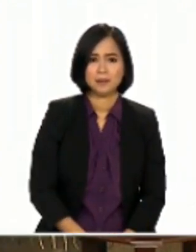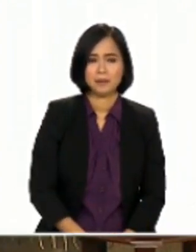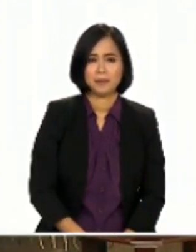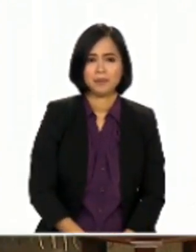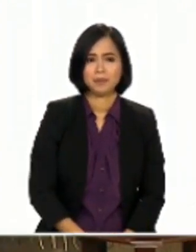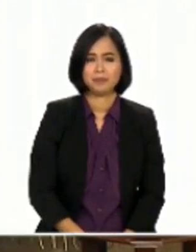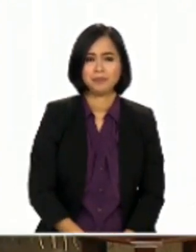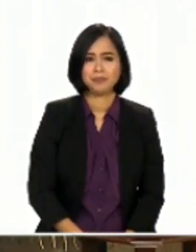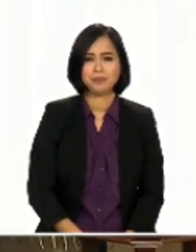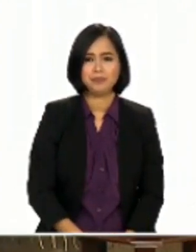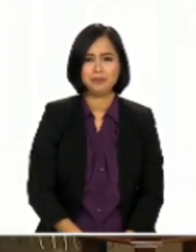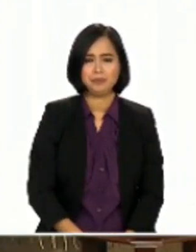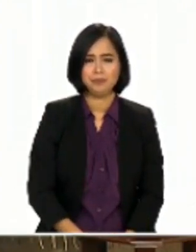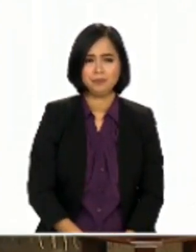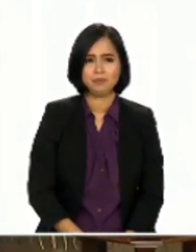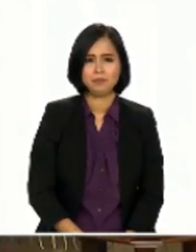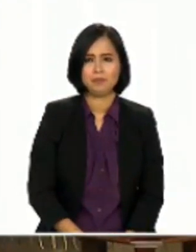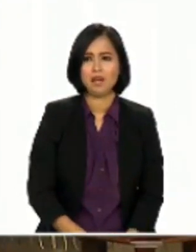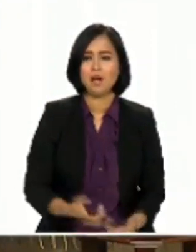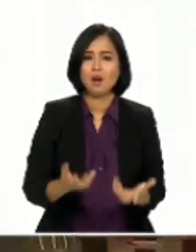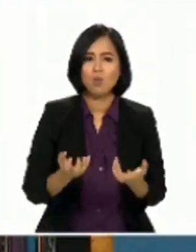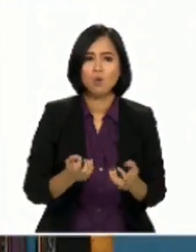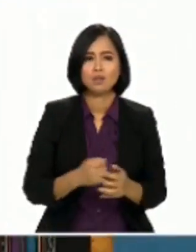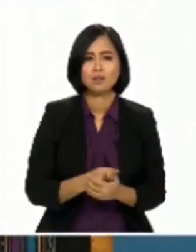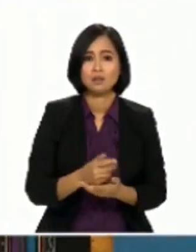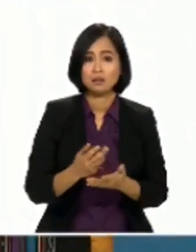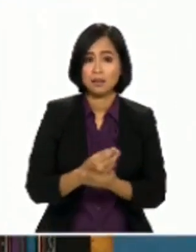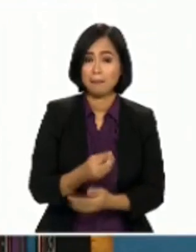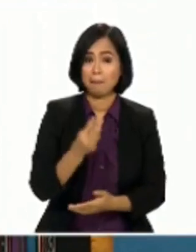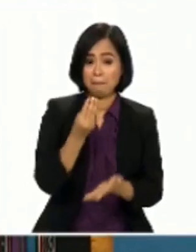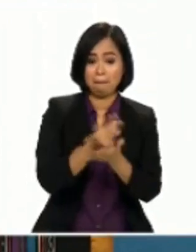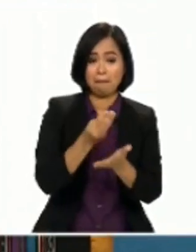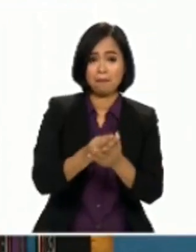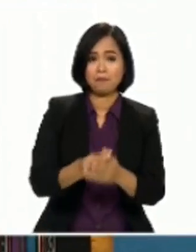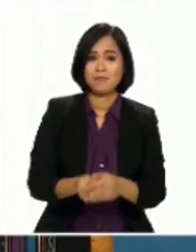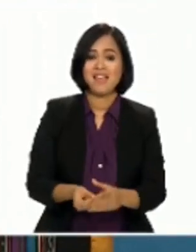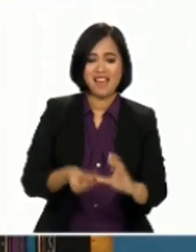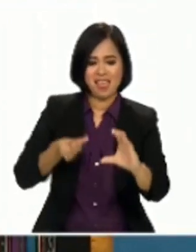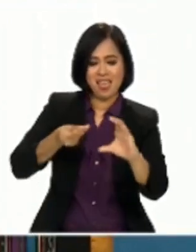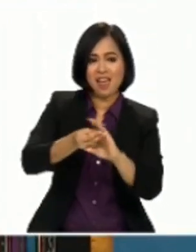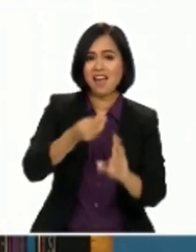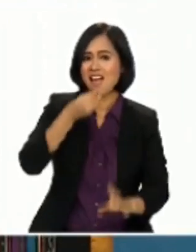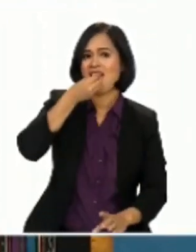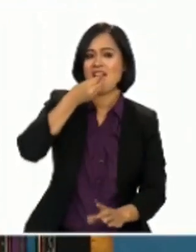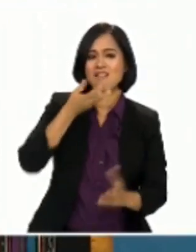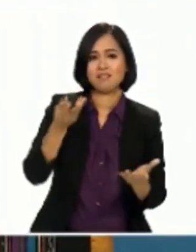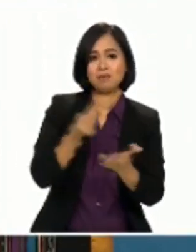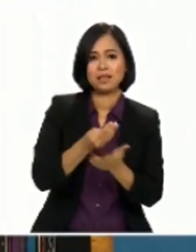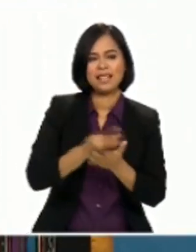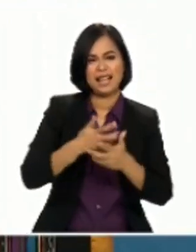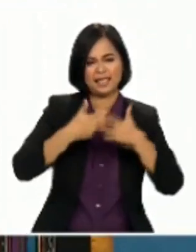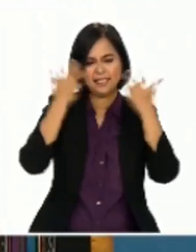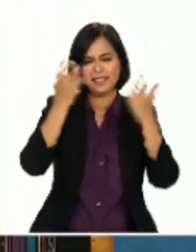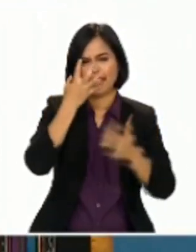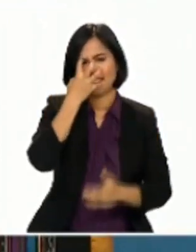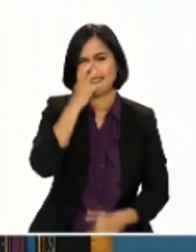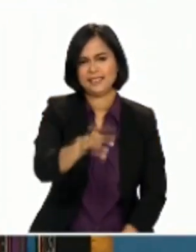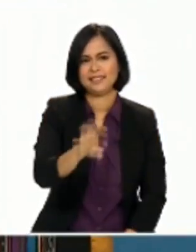Malacan yan. Pinapakain ko ng pera yung mga yawa na yan. Igalit na ako sa inyo